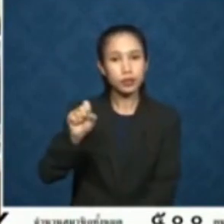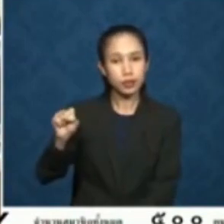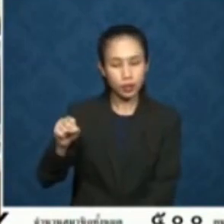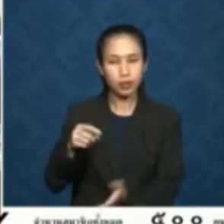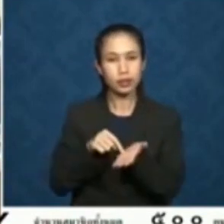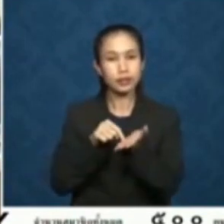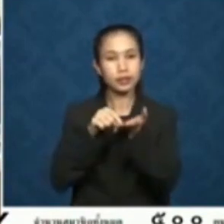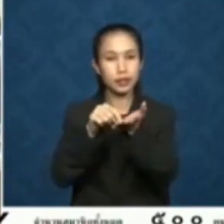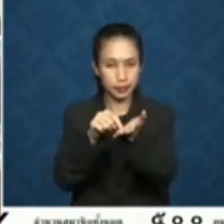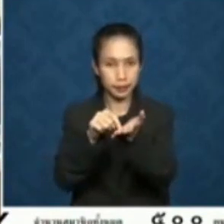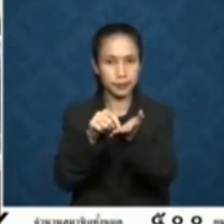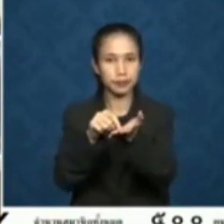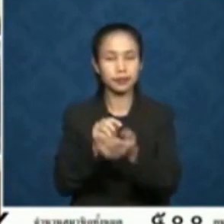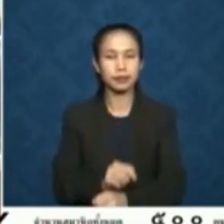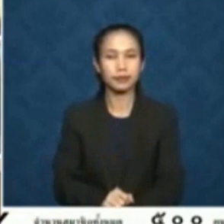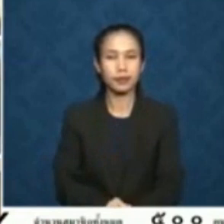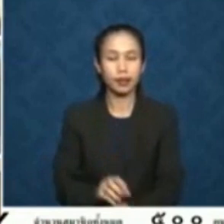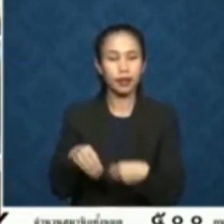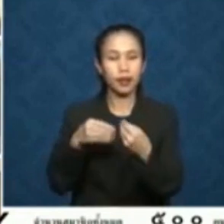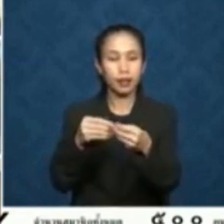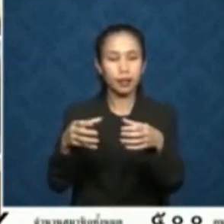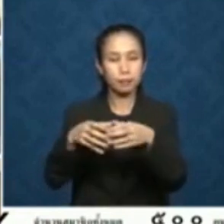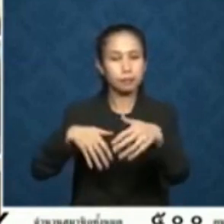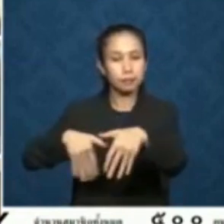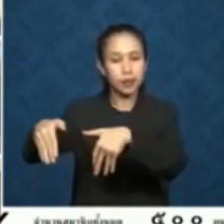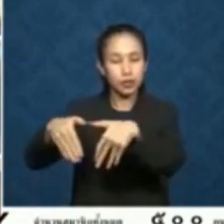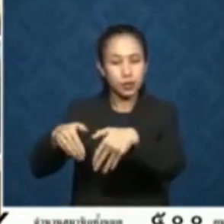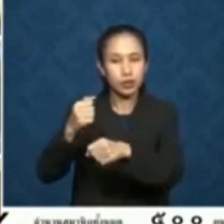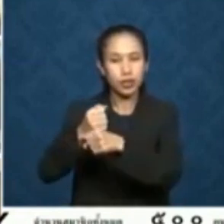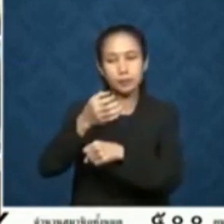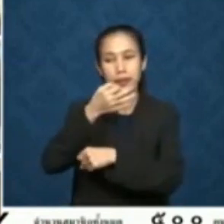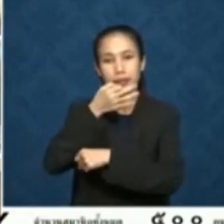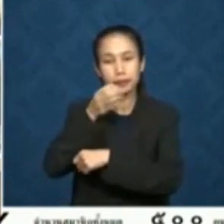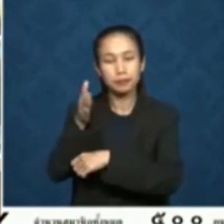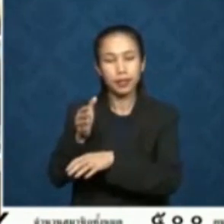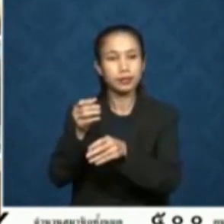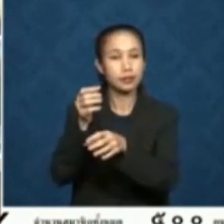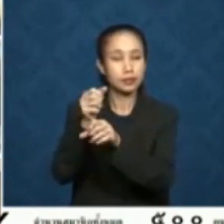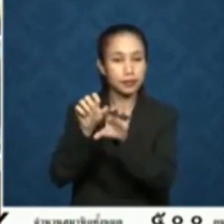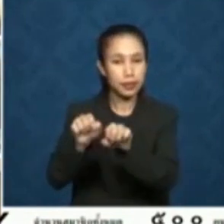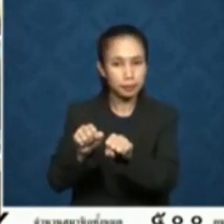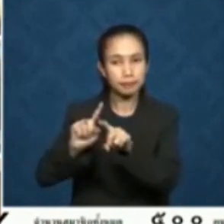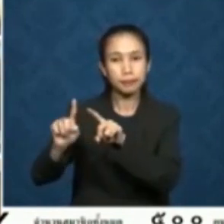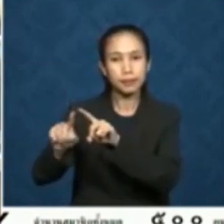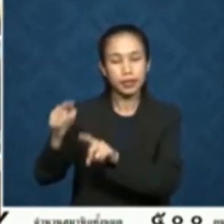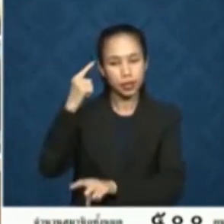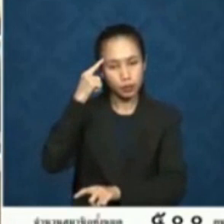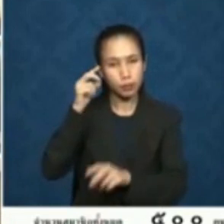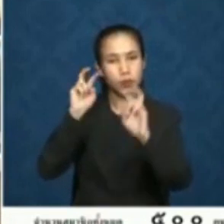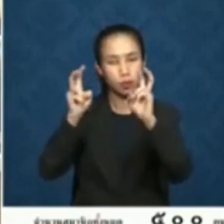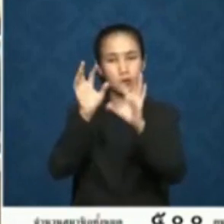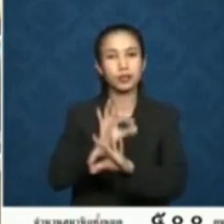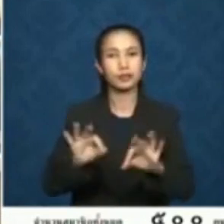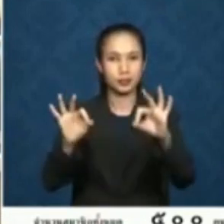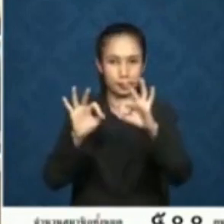ท่านวรสิทธิ์ก็เป็นคนเสนอนะครับแล้วก็ต่อสู้เรื่องนี้ให้กับพี่น้องประชาชนพี่น้องชาวประมงมาโดยตลอดนะครับเ